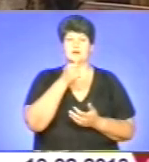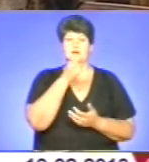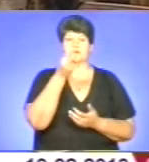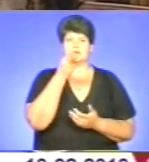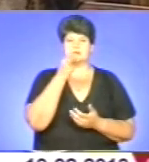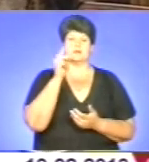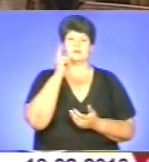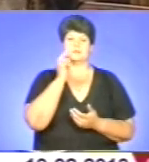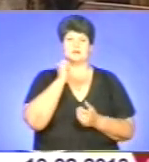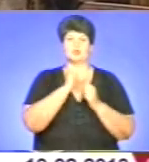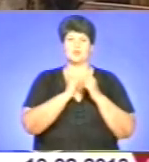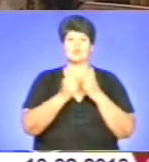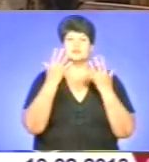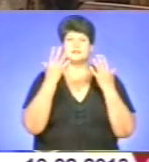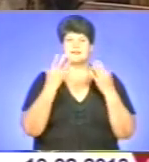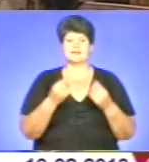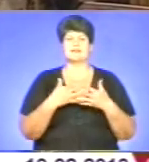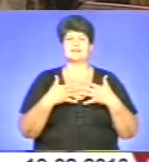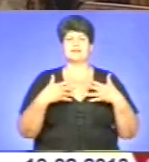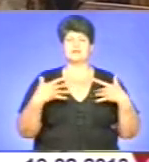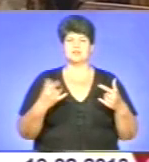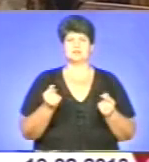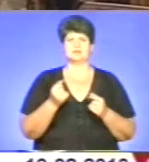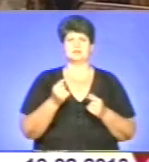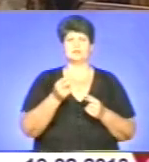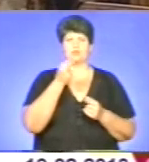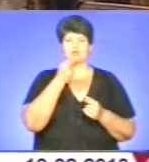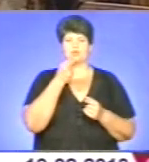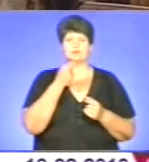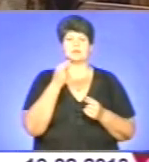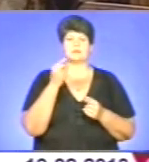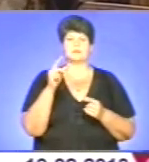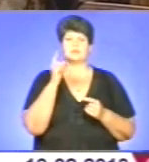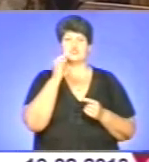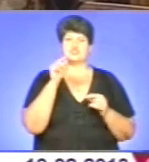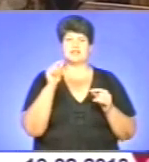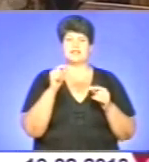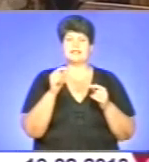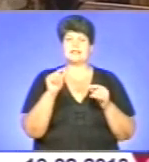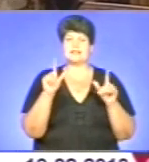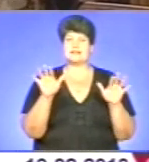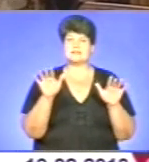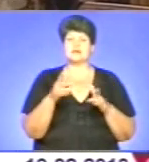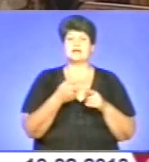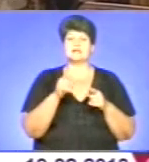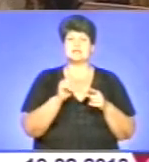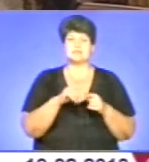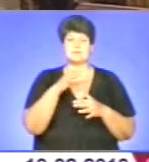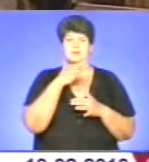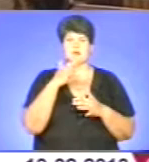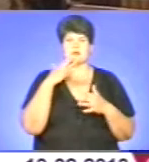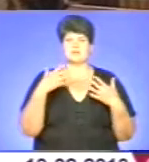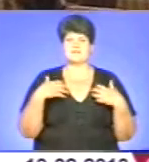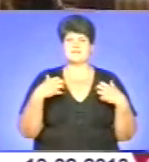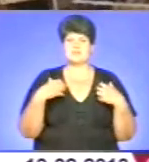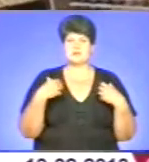їжі має бути на столі мед і інші продукти бджільництва тому що є то є найбагатше природнє джерело вітамінів бажано